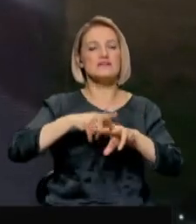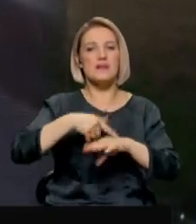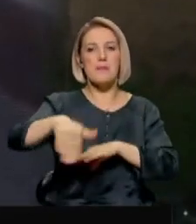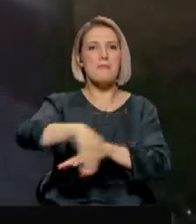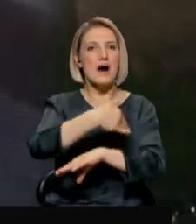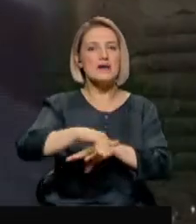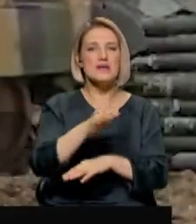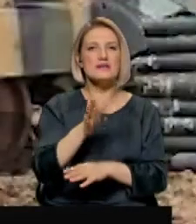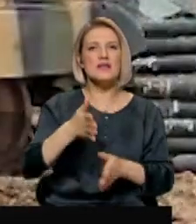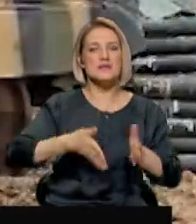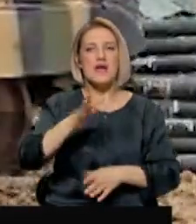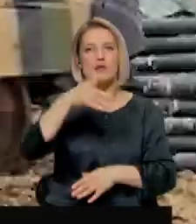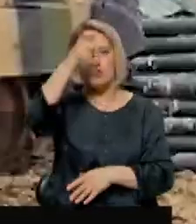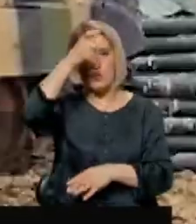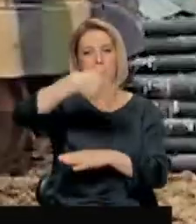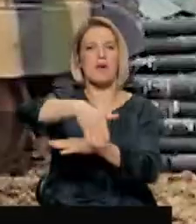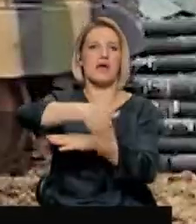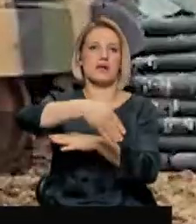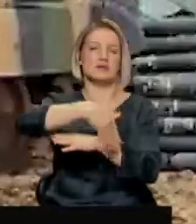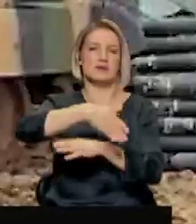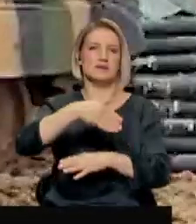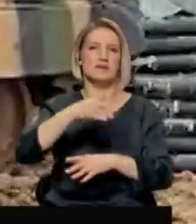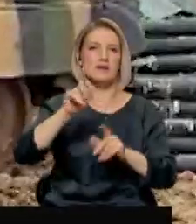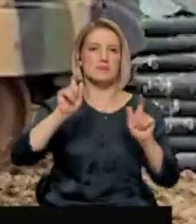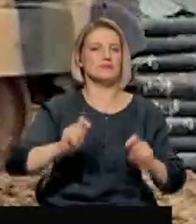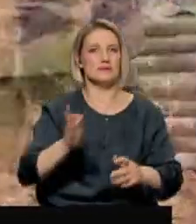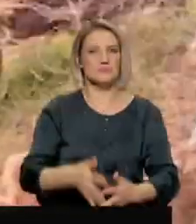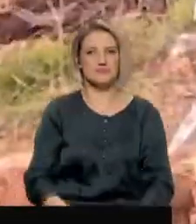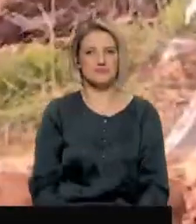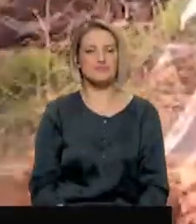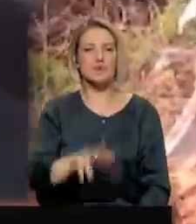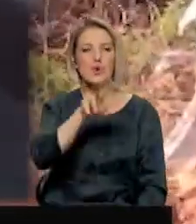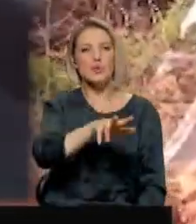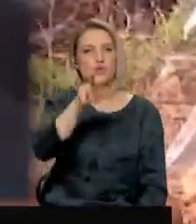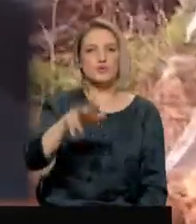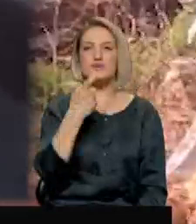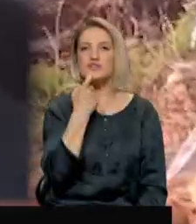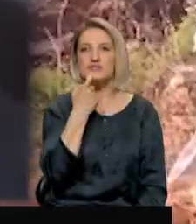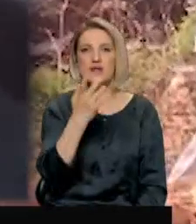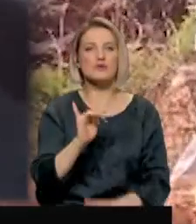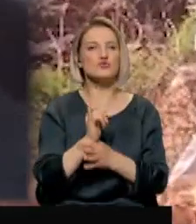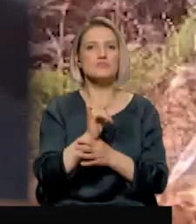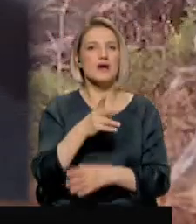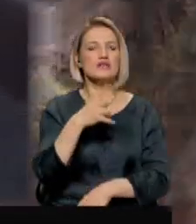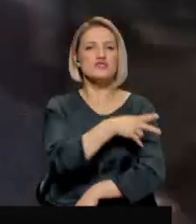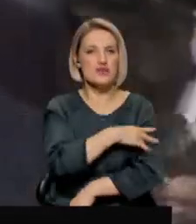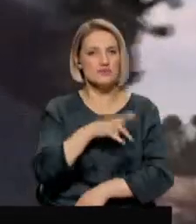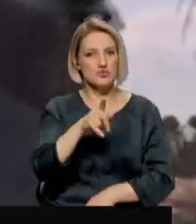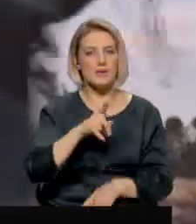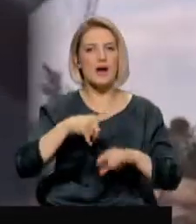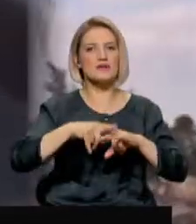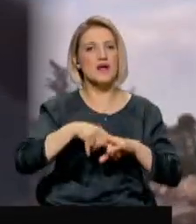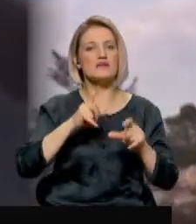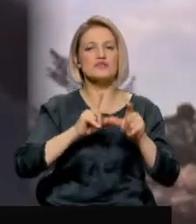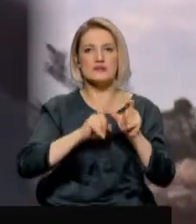Türk bayrakları asıldı. Gidin şehitlerimiz için ateş! 33 yaşındaki piyade uzman çavuş Hasan Çatal,